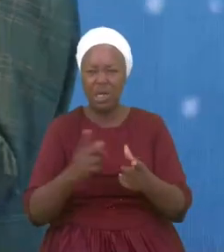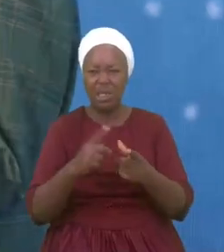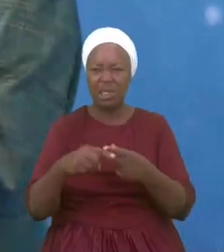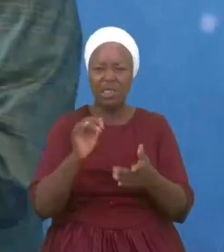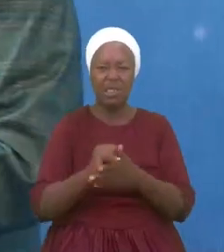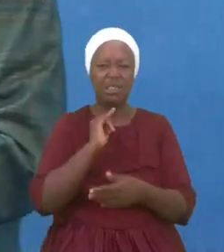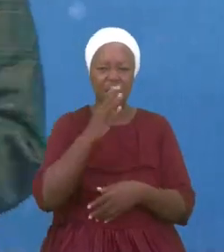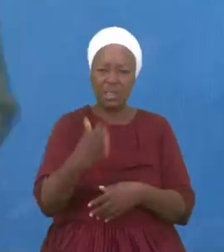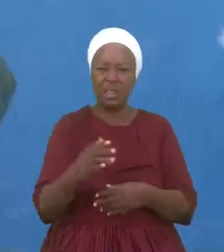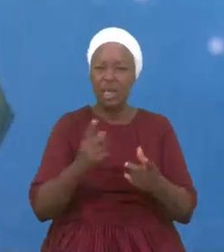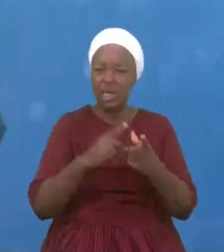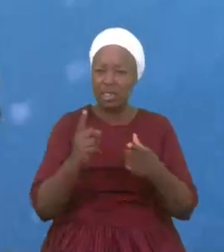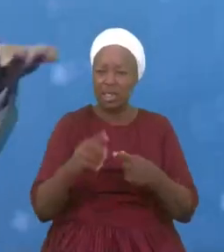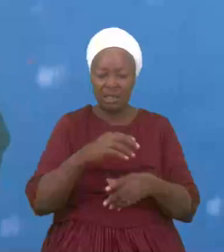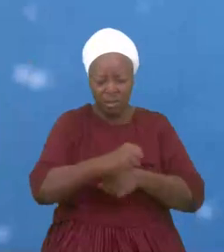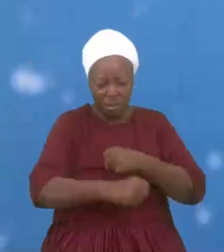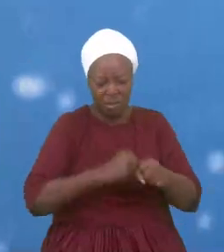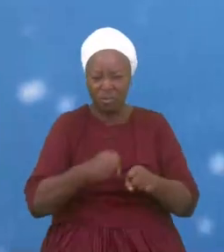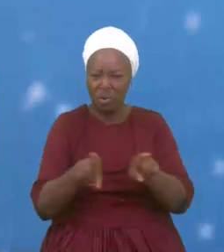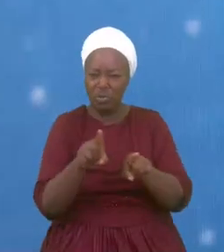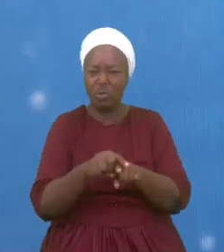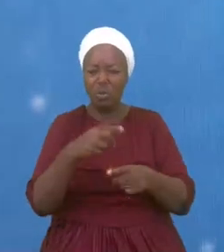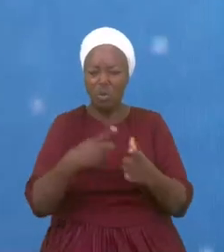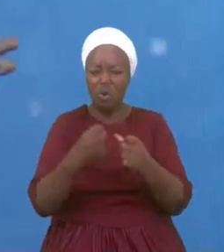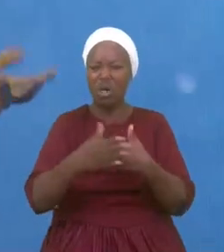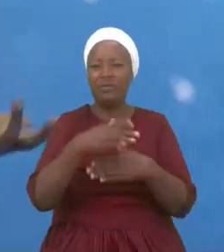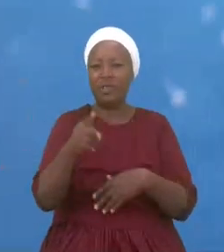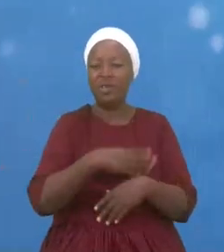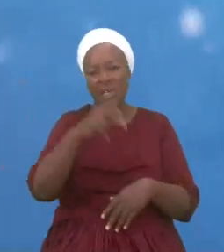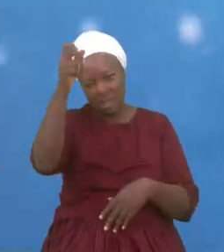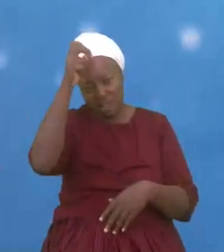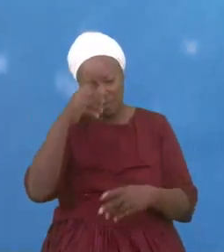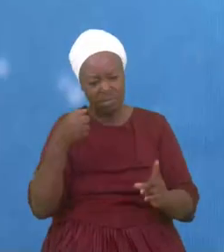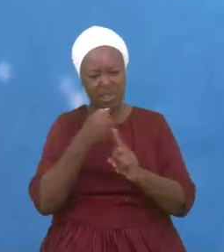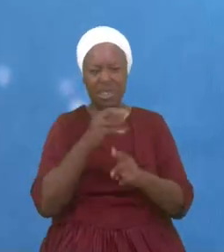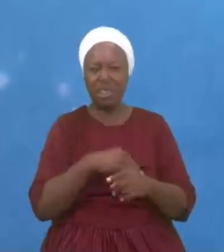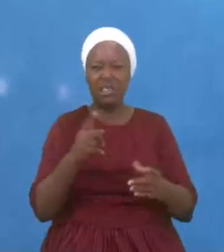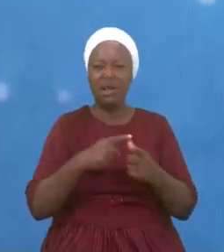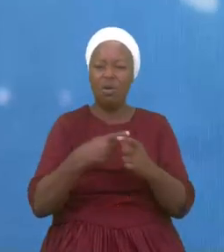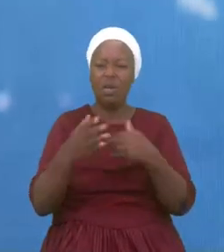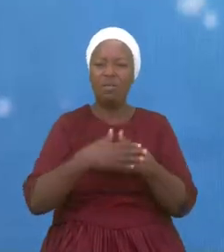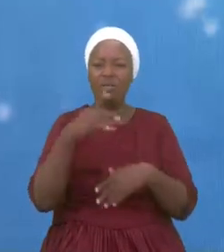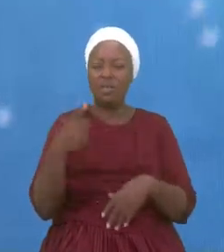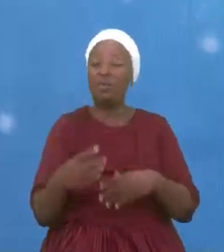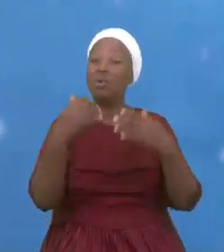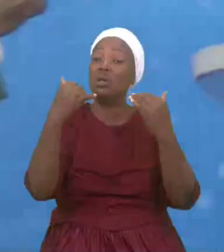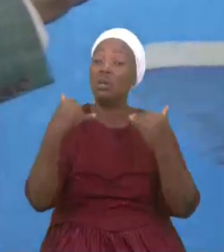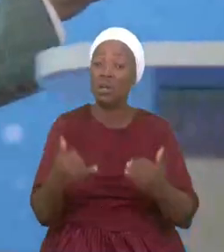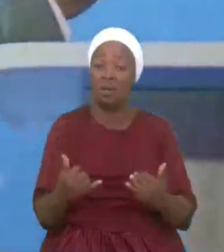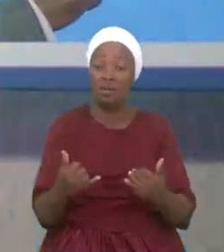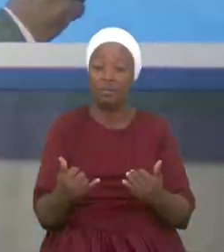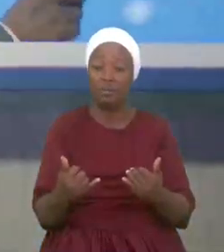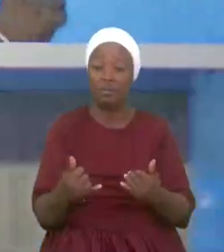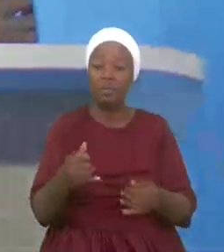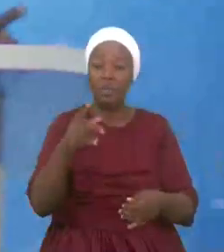la douleur vous poursuivait ou que vous soyez c'est ce qu'on dit que je souffre et la souffrance pour après toi